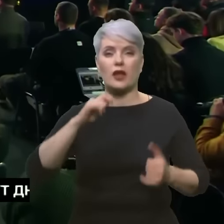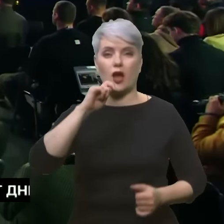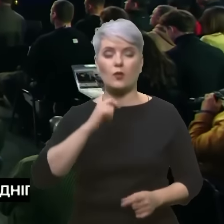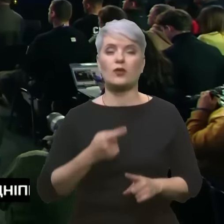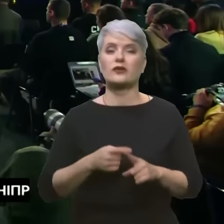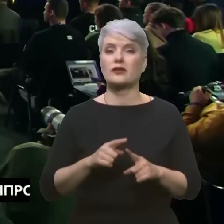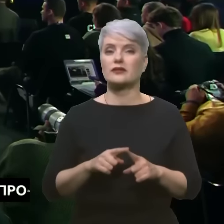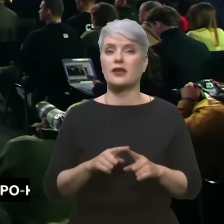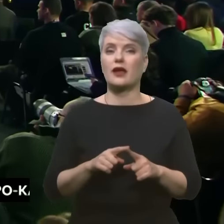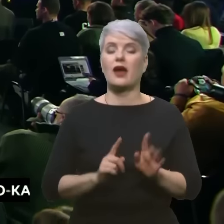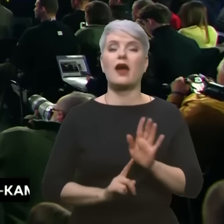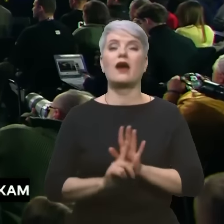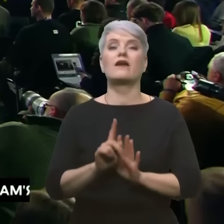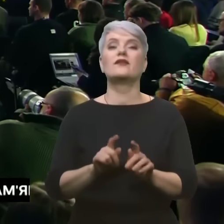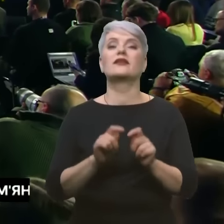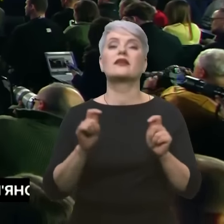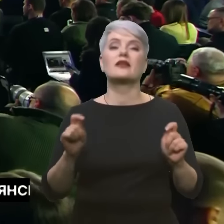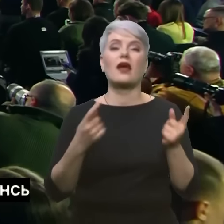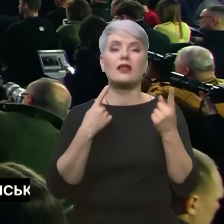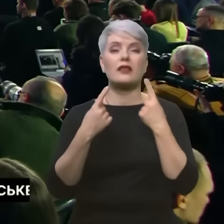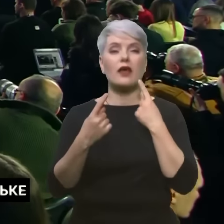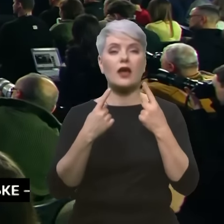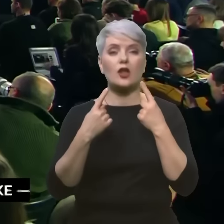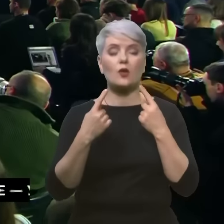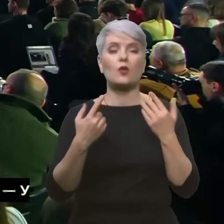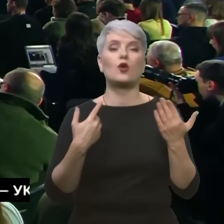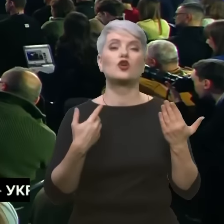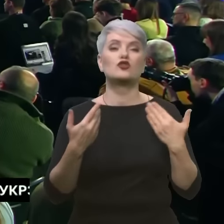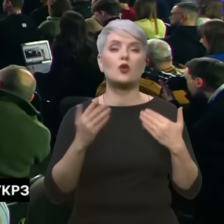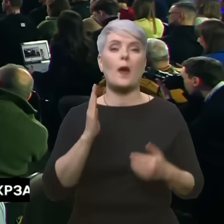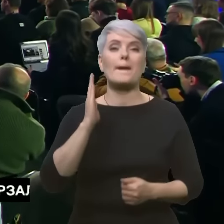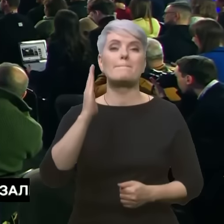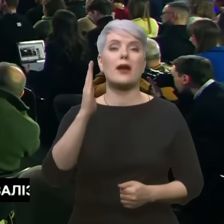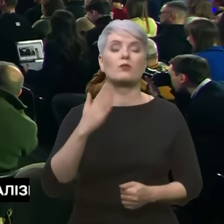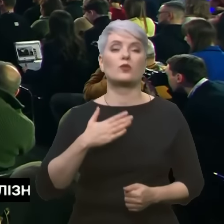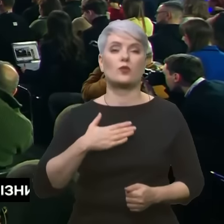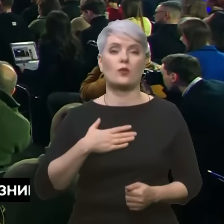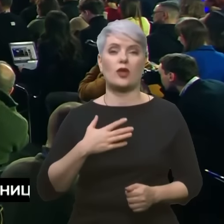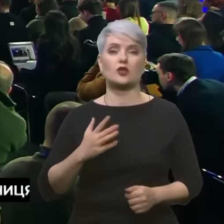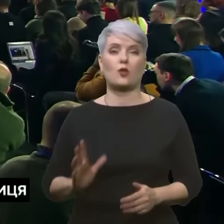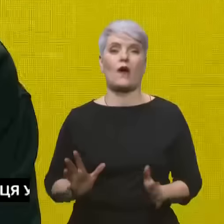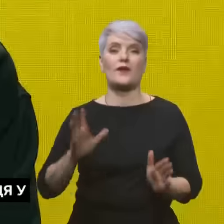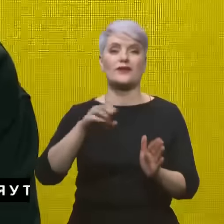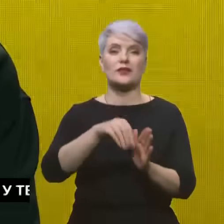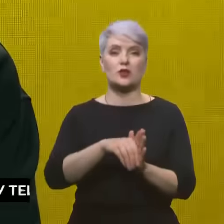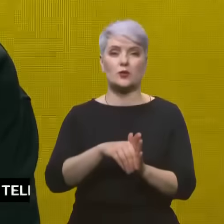відкриття діалогу щодо майбутнього нашого вступу. Це дуже серйозно.